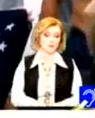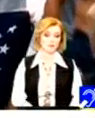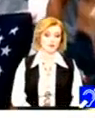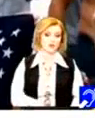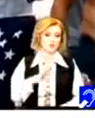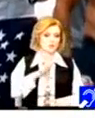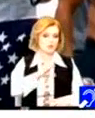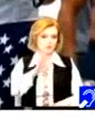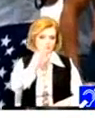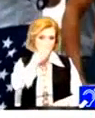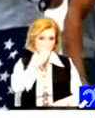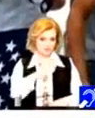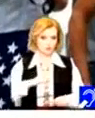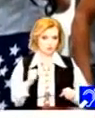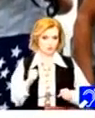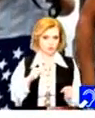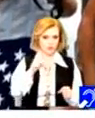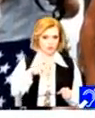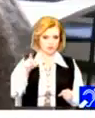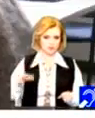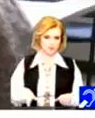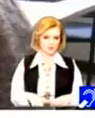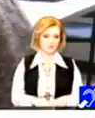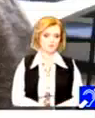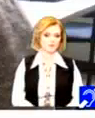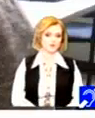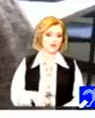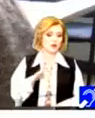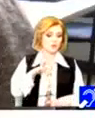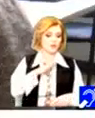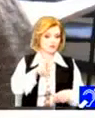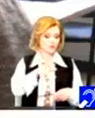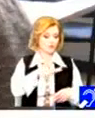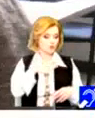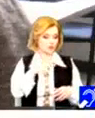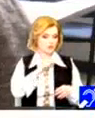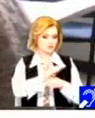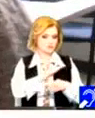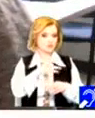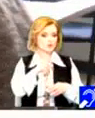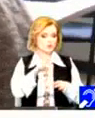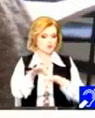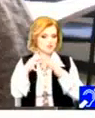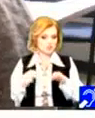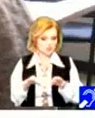promovează ura. Decizia vine după ce Facebook a fost aspru criticată pentru că a permis difuzarea live și apoi